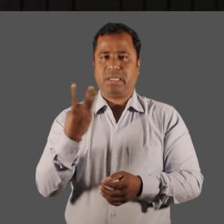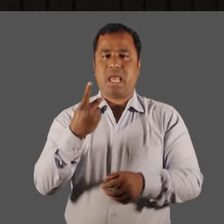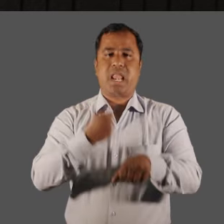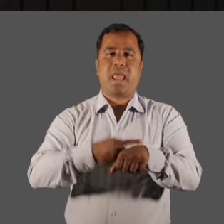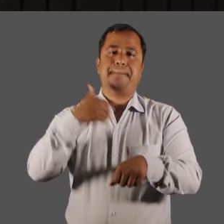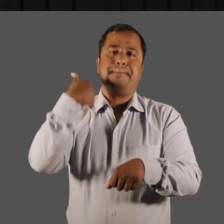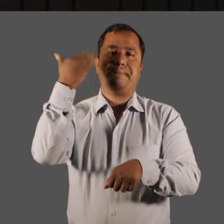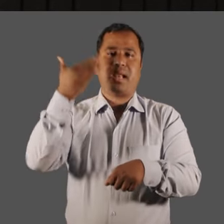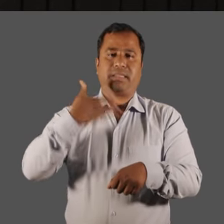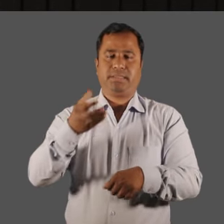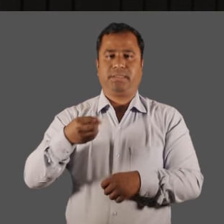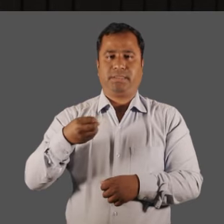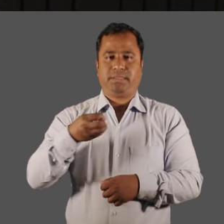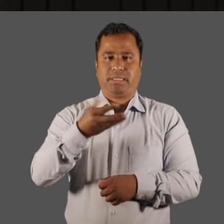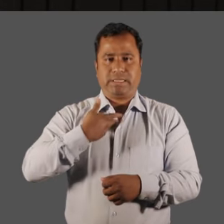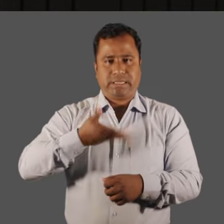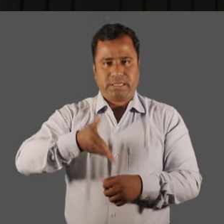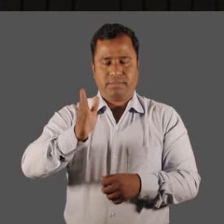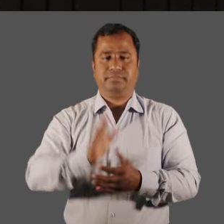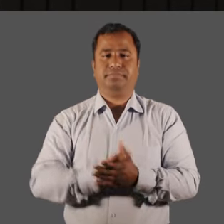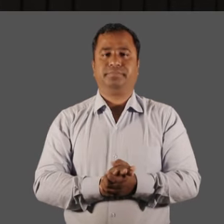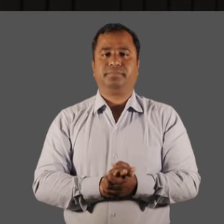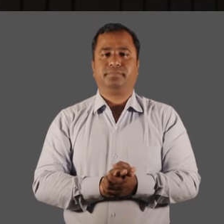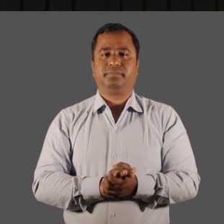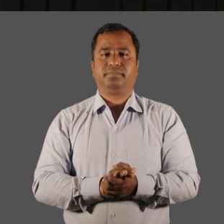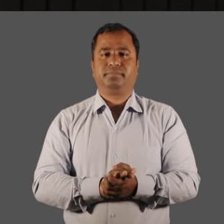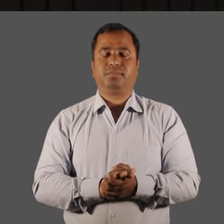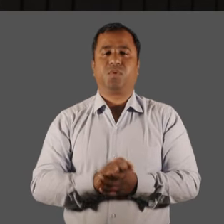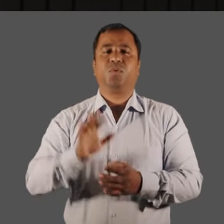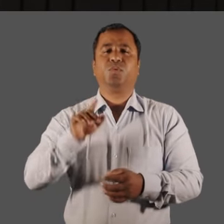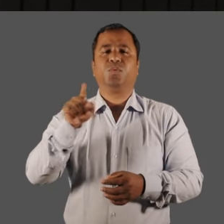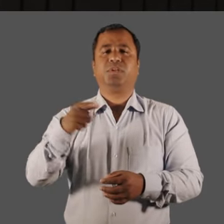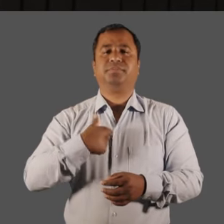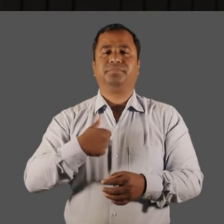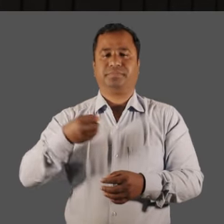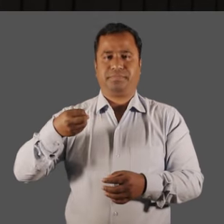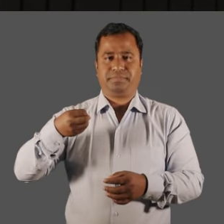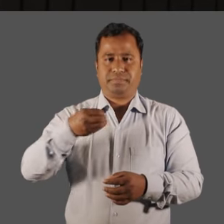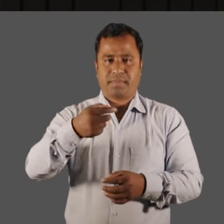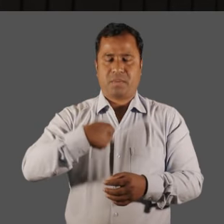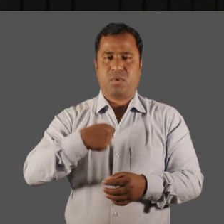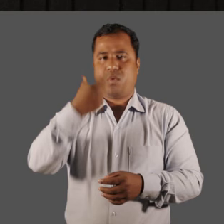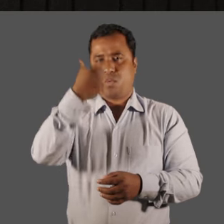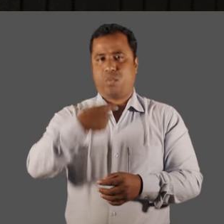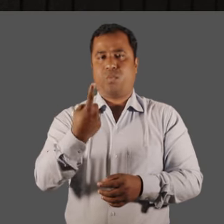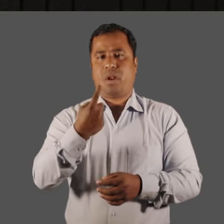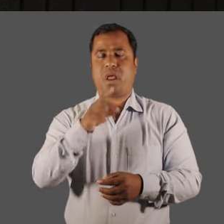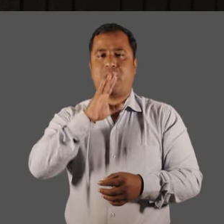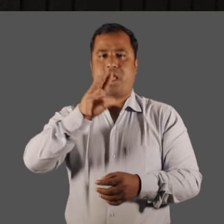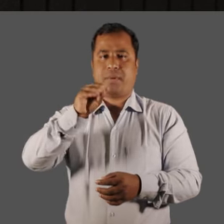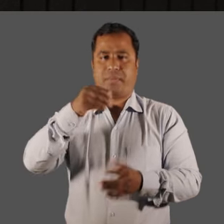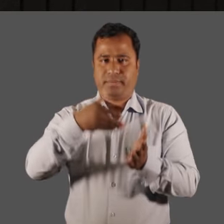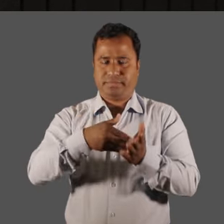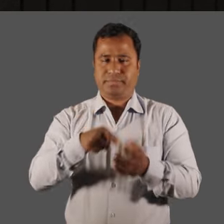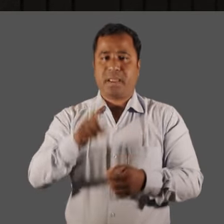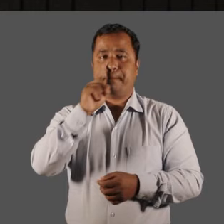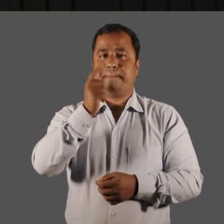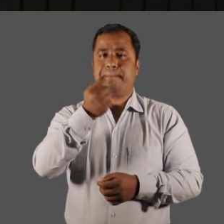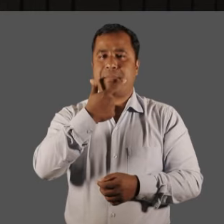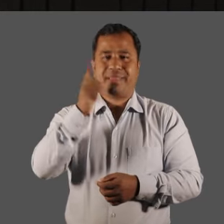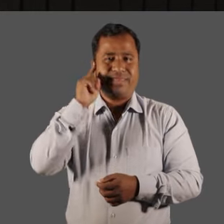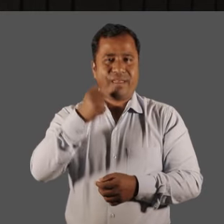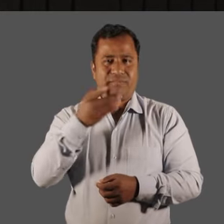বাইরে যাচ্ছিলাম ট্রেনে। তো স্বাভাবিক, তখন তো আসলে আমি ওখানে একমাত্র, আমাদের ৩ জনের মধ্যে আমি একাই কথা বলতে পারি। আচ্ছা। তো যেহেতু বাবা-মা আছেন,